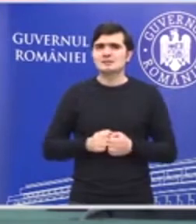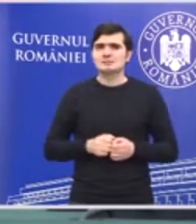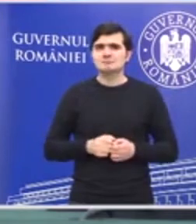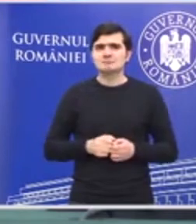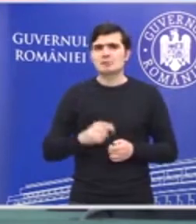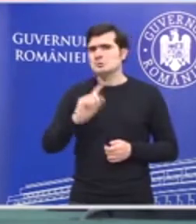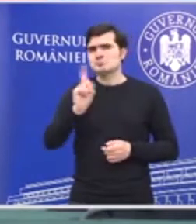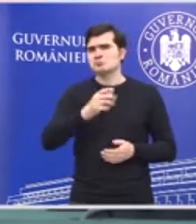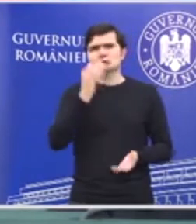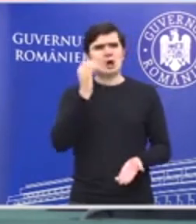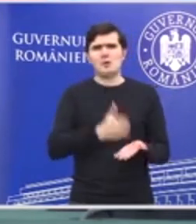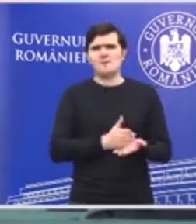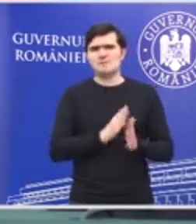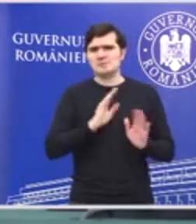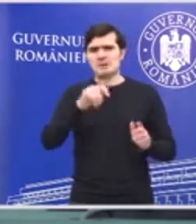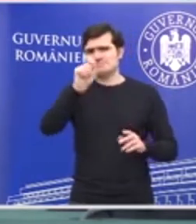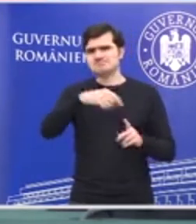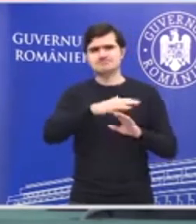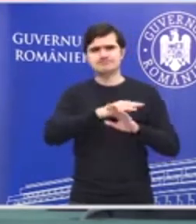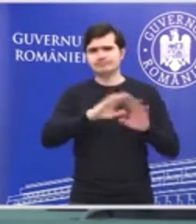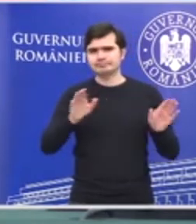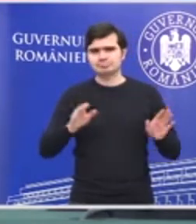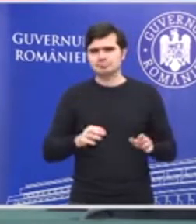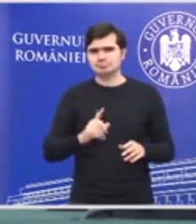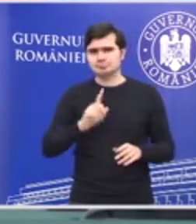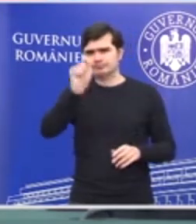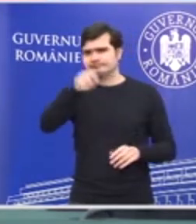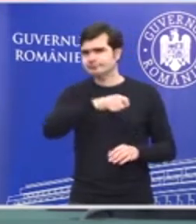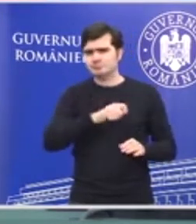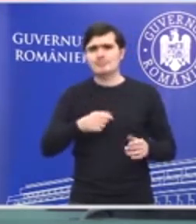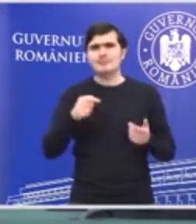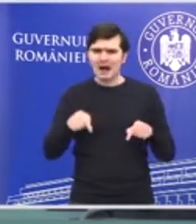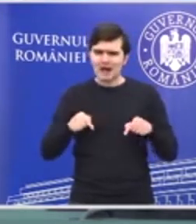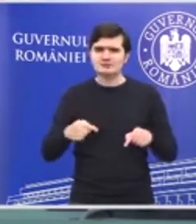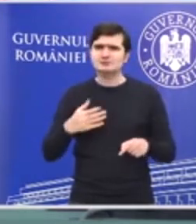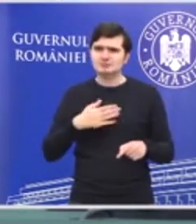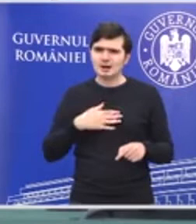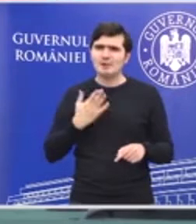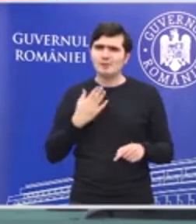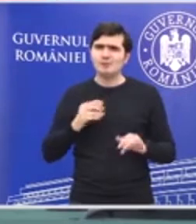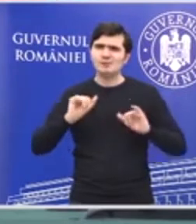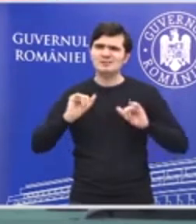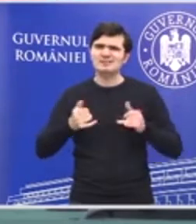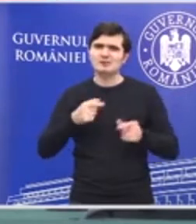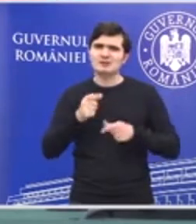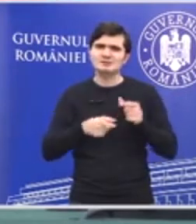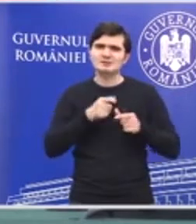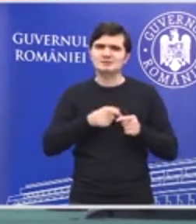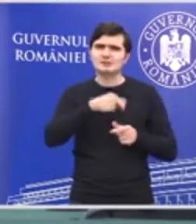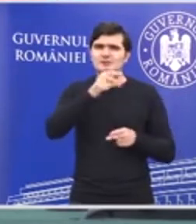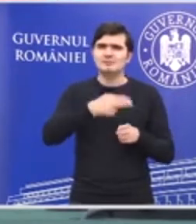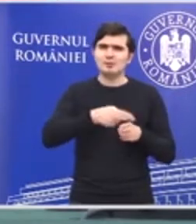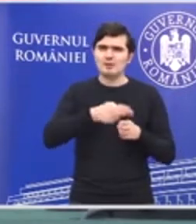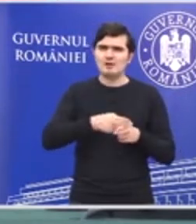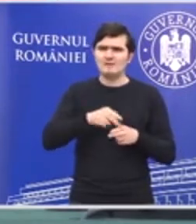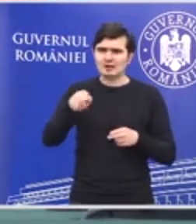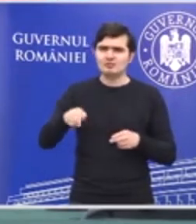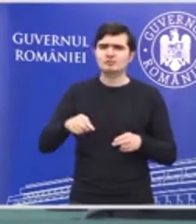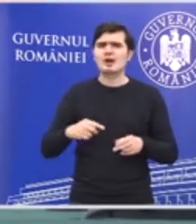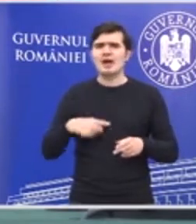infirmate. Chiar astăzi am o situație a cazurilor.